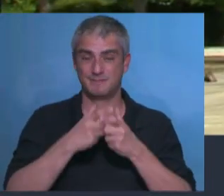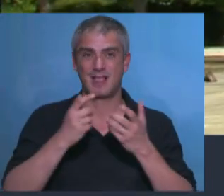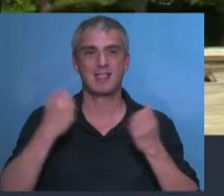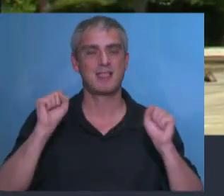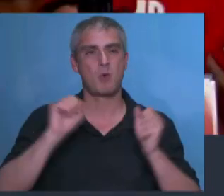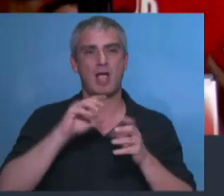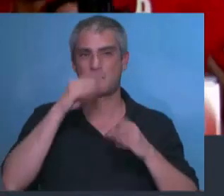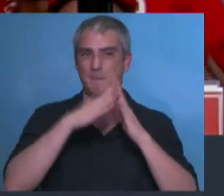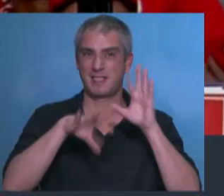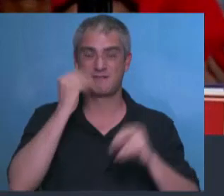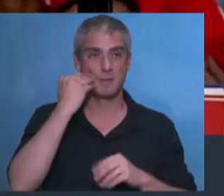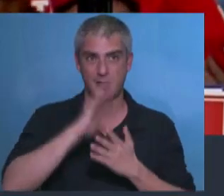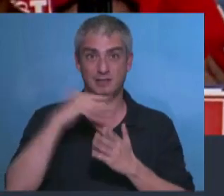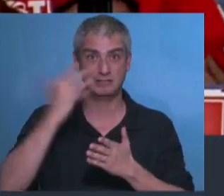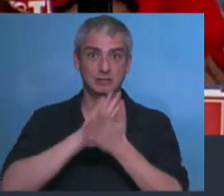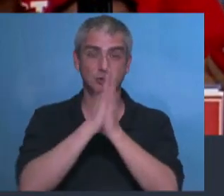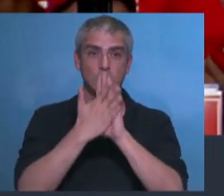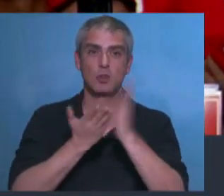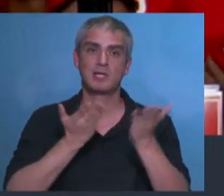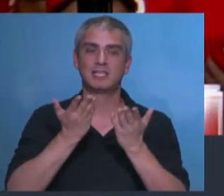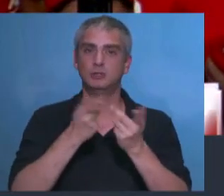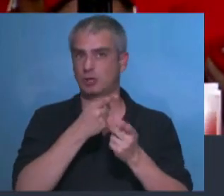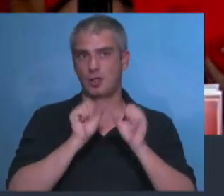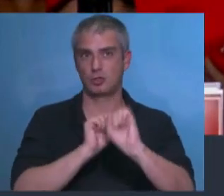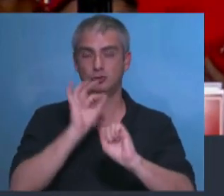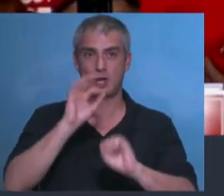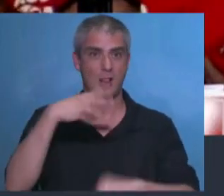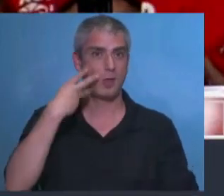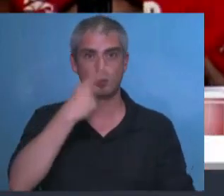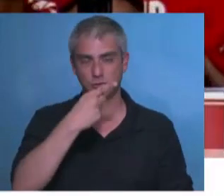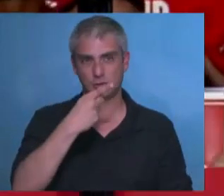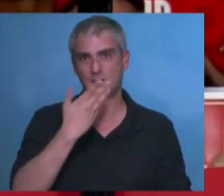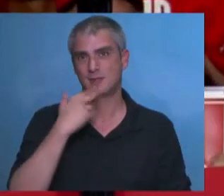בבית הנבחרים עלול לחולל שינוי גם בגישה האוהדת במיוחד של וושינגטון כלפי ישראל.